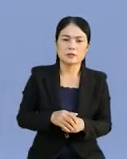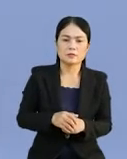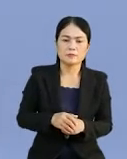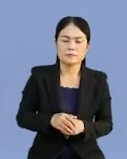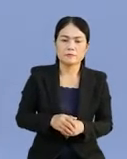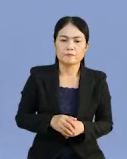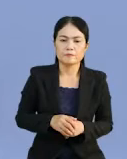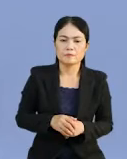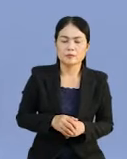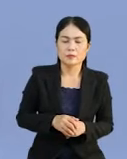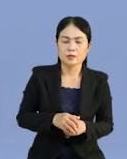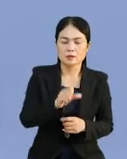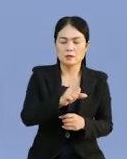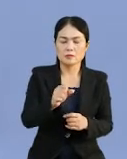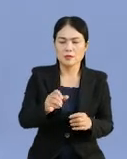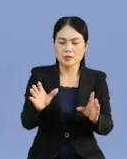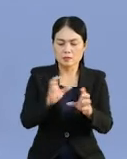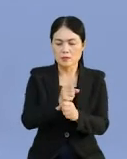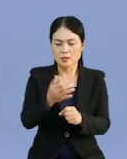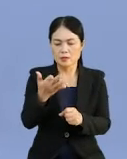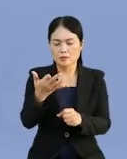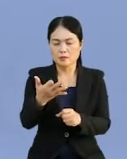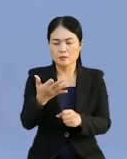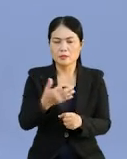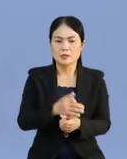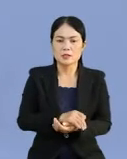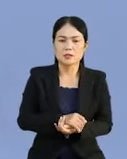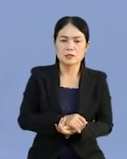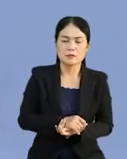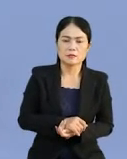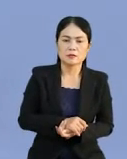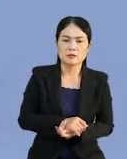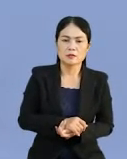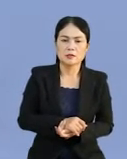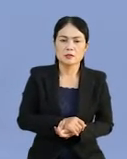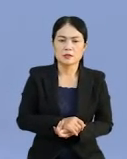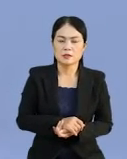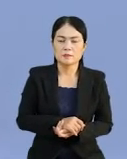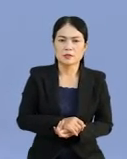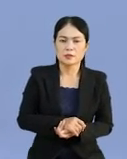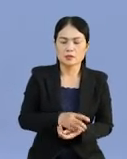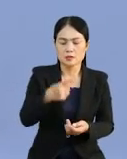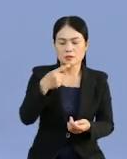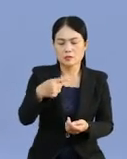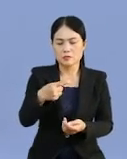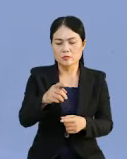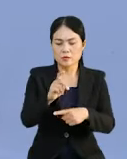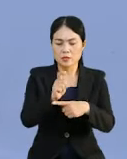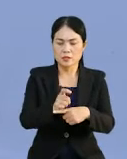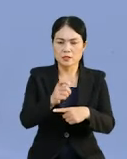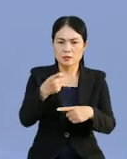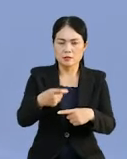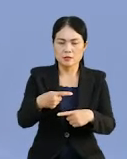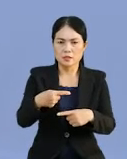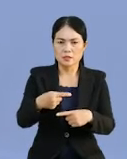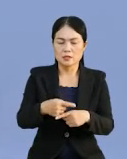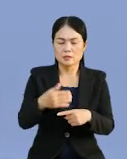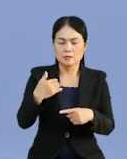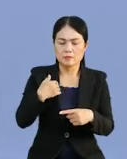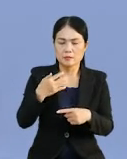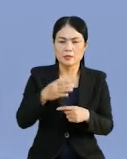tung mơn dân bàn phòng bầy mơn. Ở hả ná. Bàn bầy mơn. Họ có bốc tung poan. Miền màn khá. Miền mà